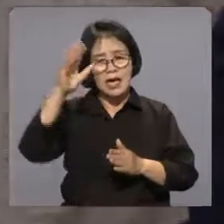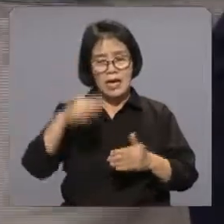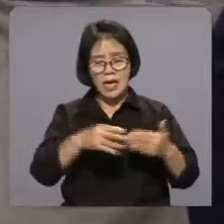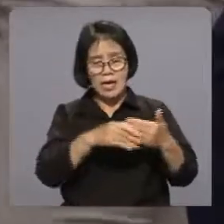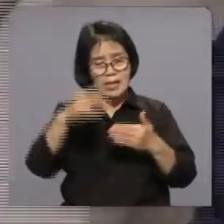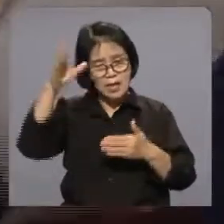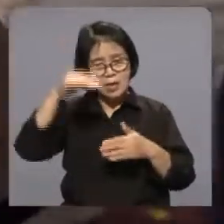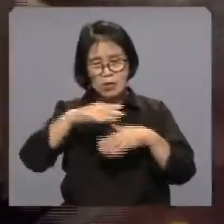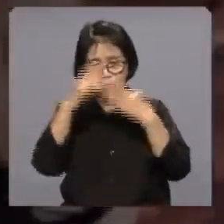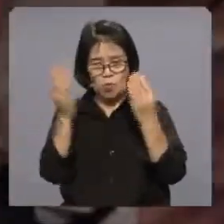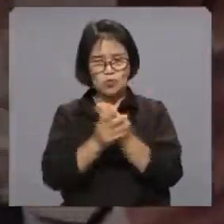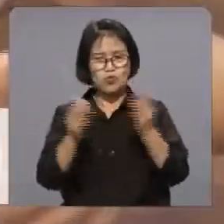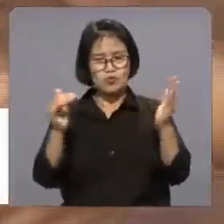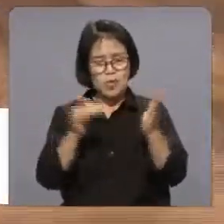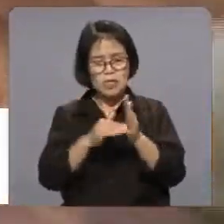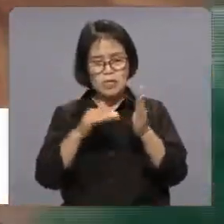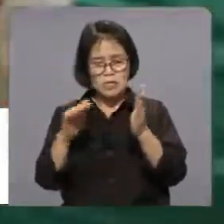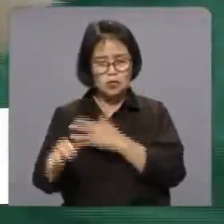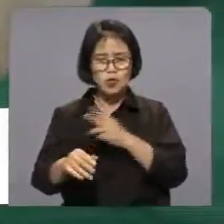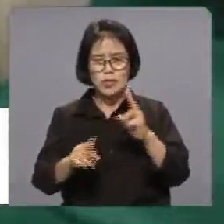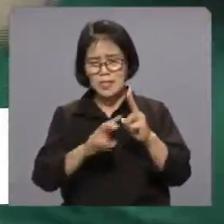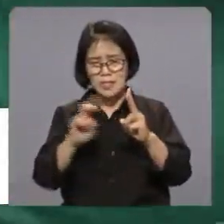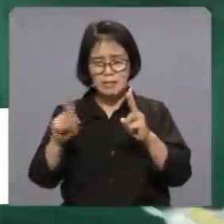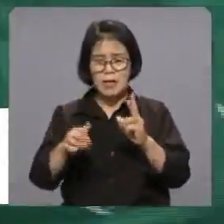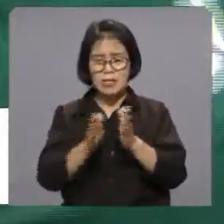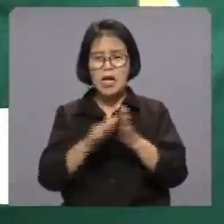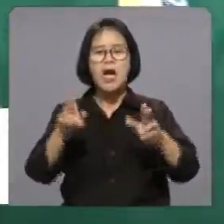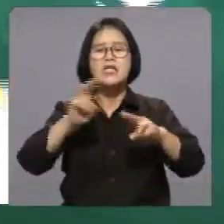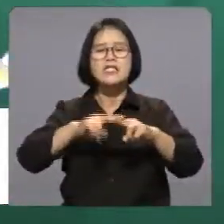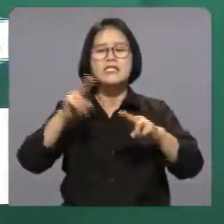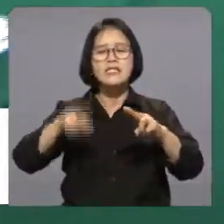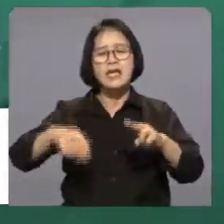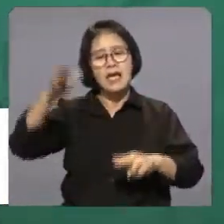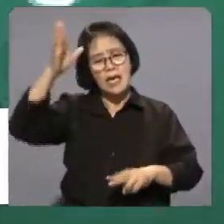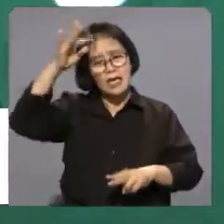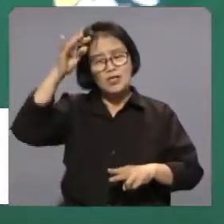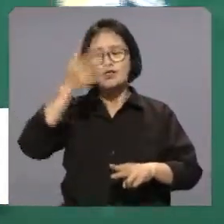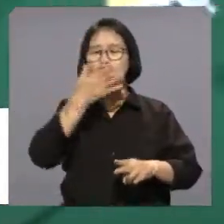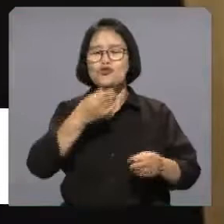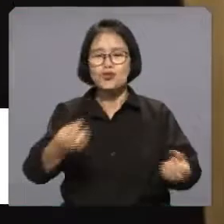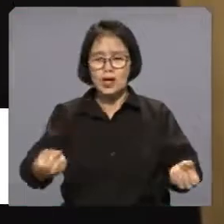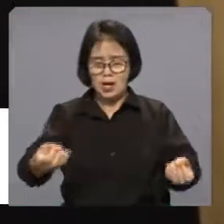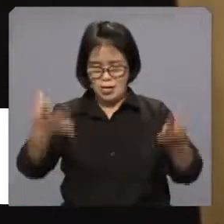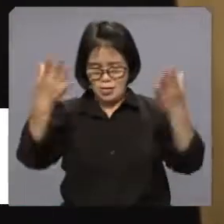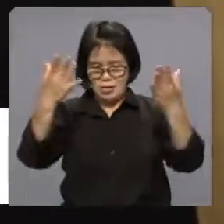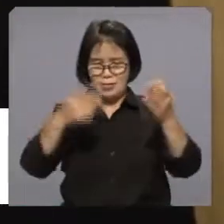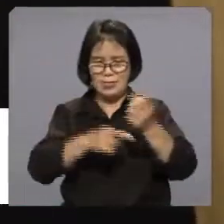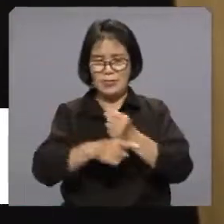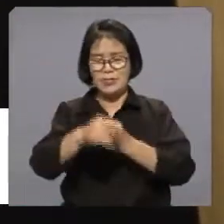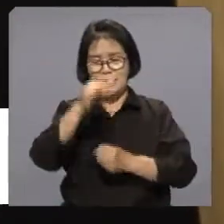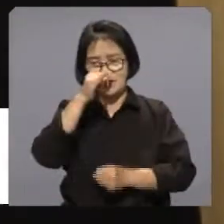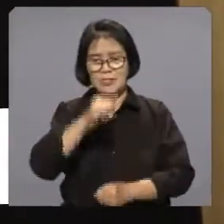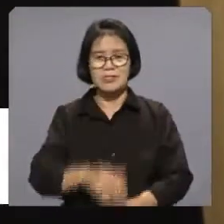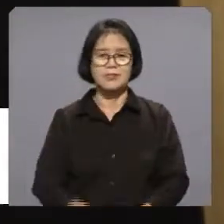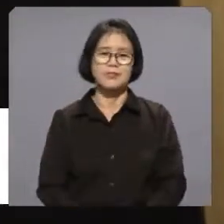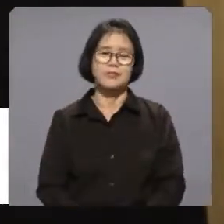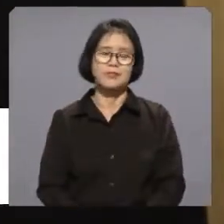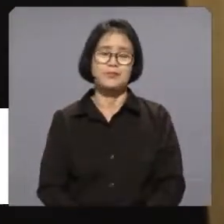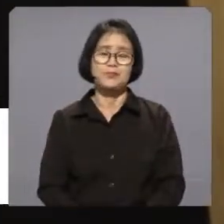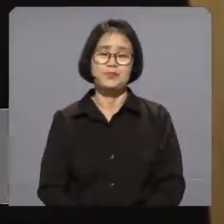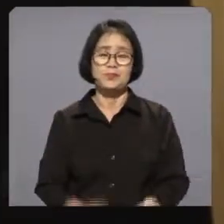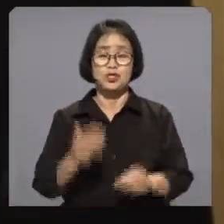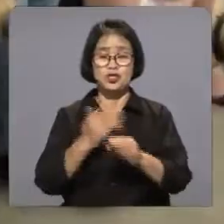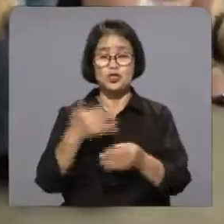모두 마치고 견생 2막을 시작하는 은퇴견들을 축하하는 시간도 마련돼 의미를 더했습니다. 이